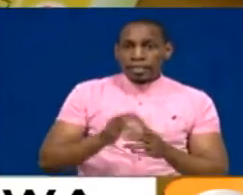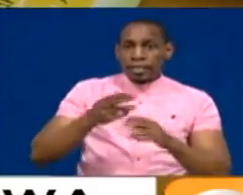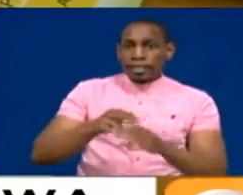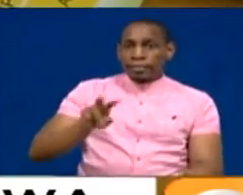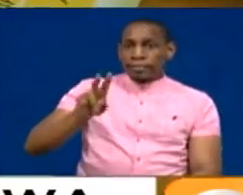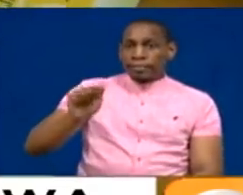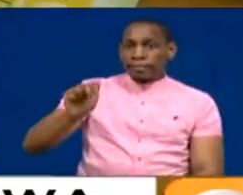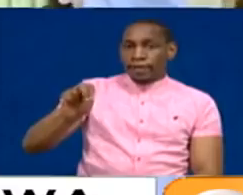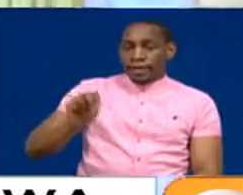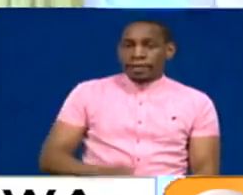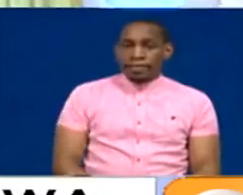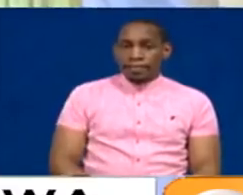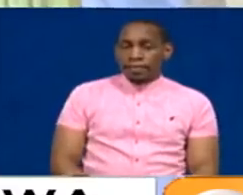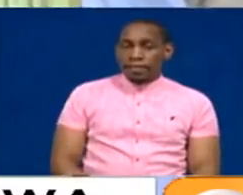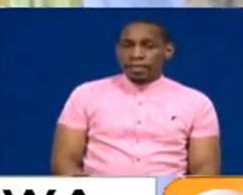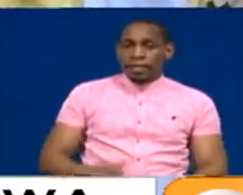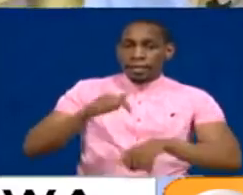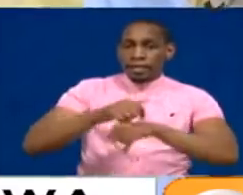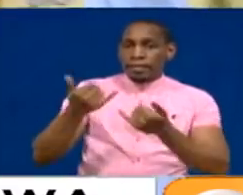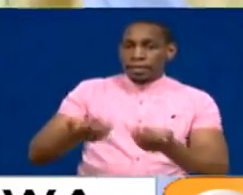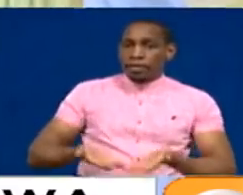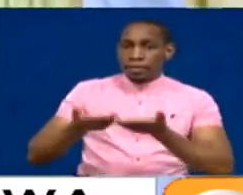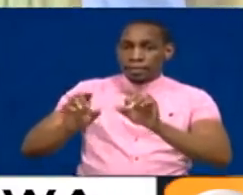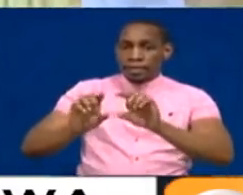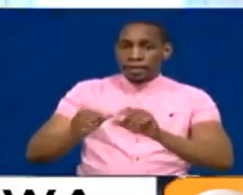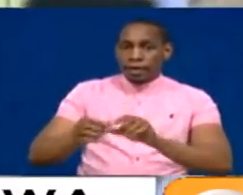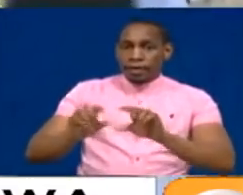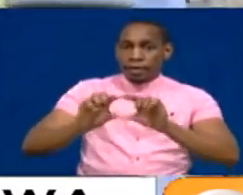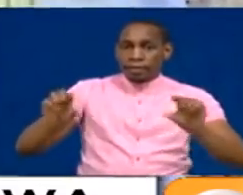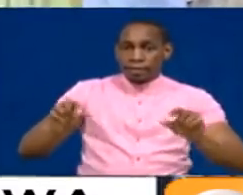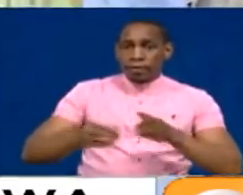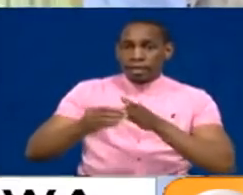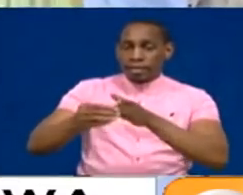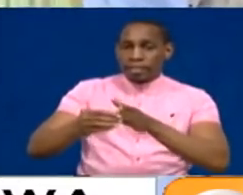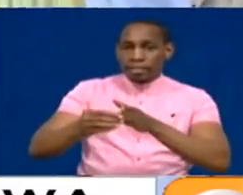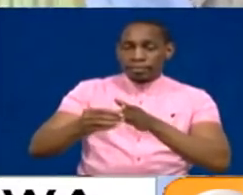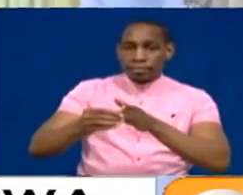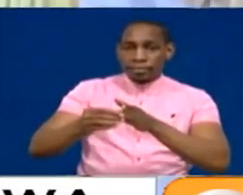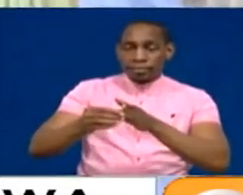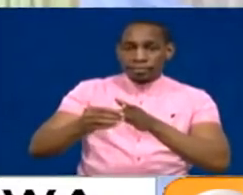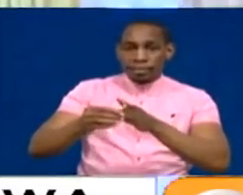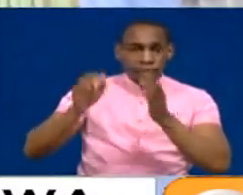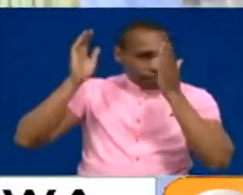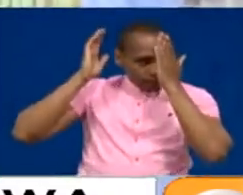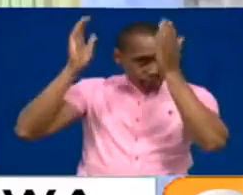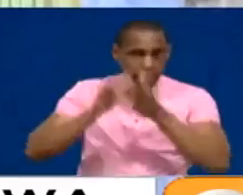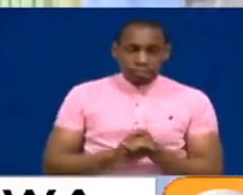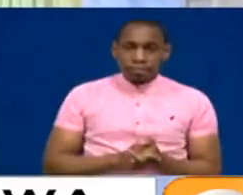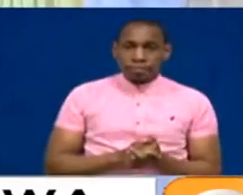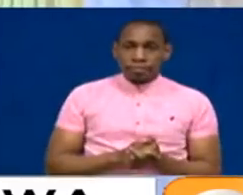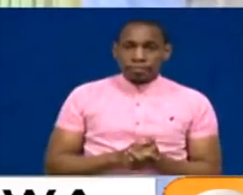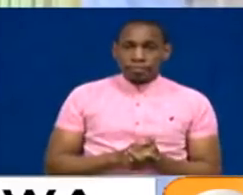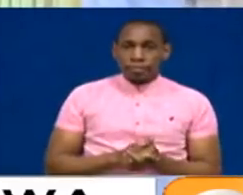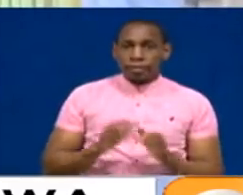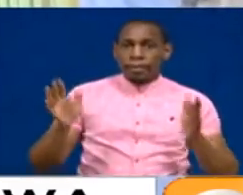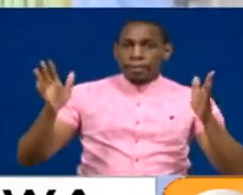Van Megen. Muda huu sasa atapewa fimbo ya uongozi kama mchungaji, the pastoral staff.